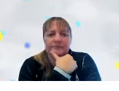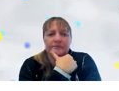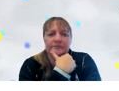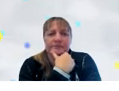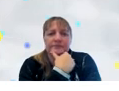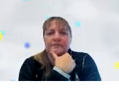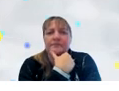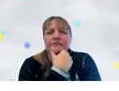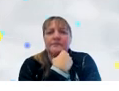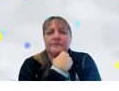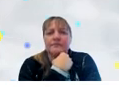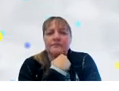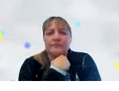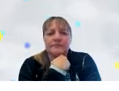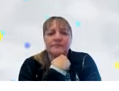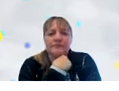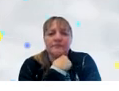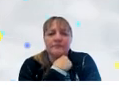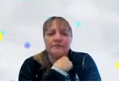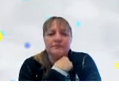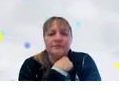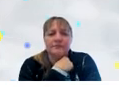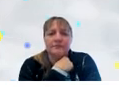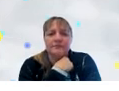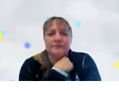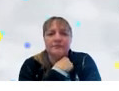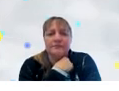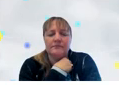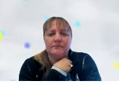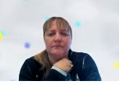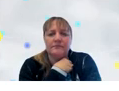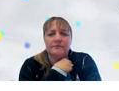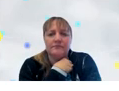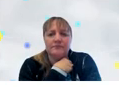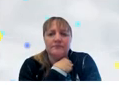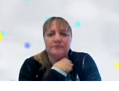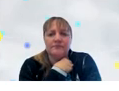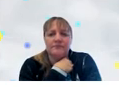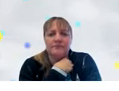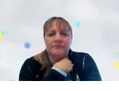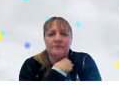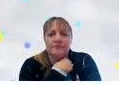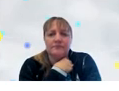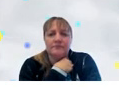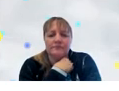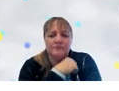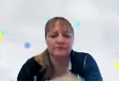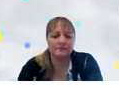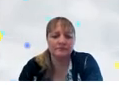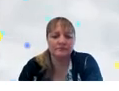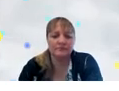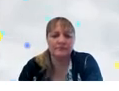bedingten machen in ganz enger absprache mit der schule passiert das heißt nicht bedarfsorientiert auf das was im